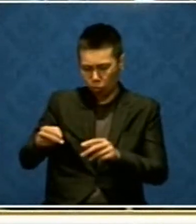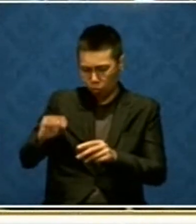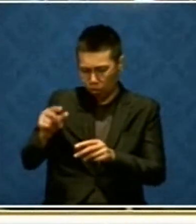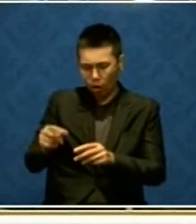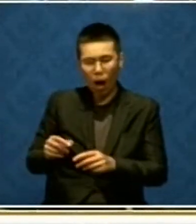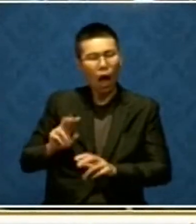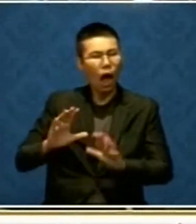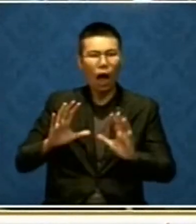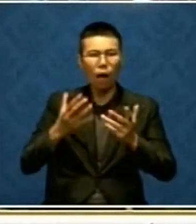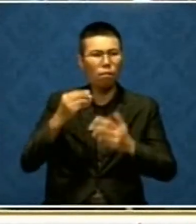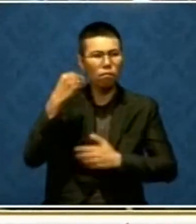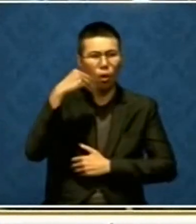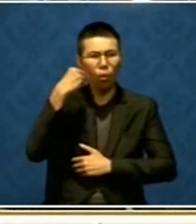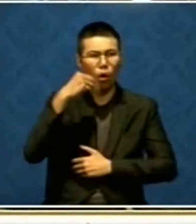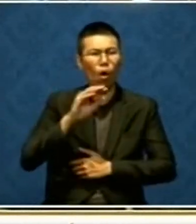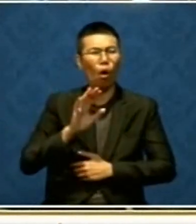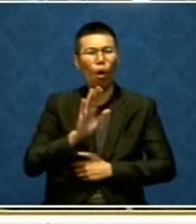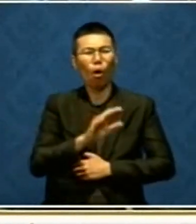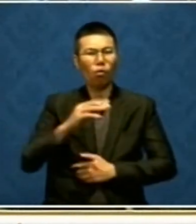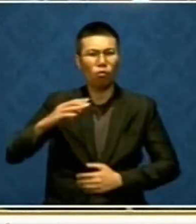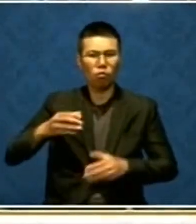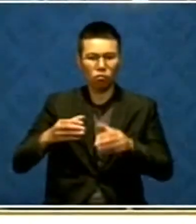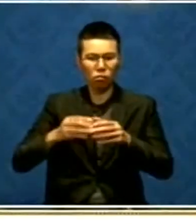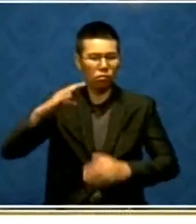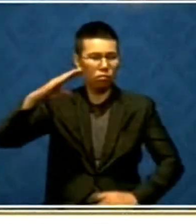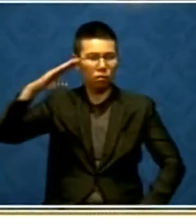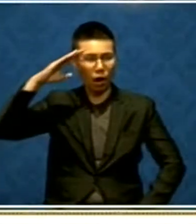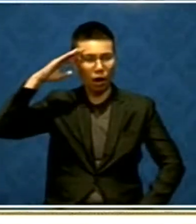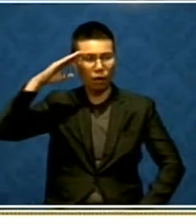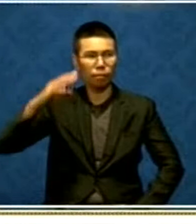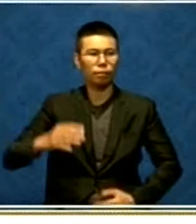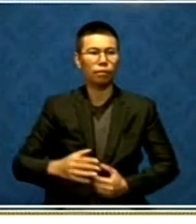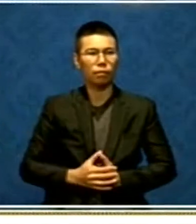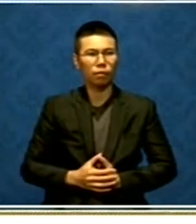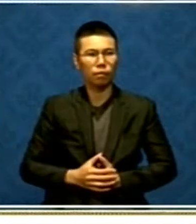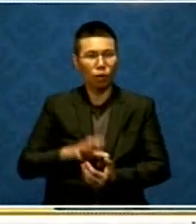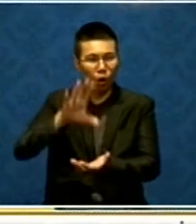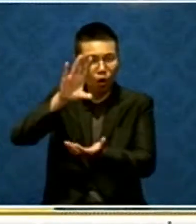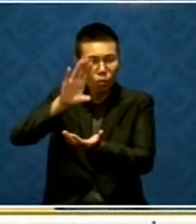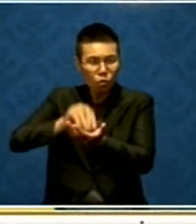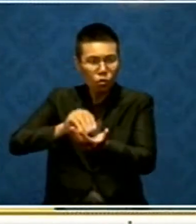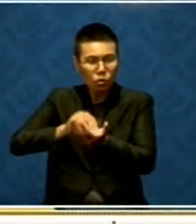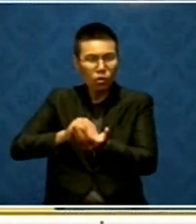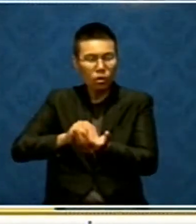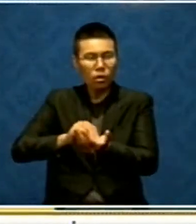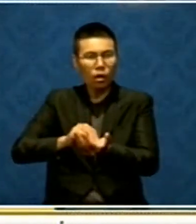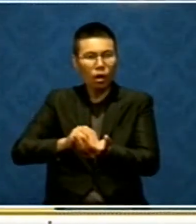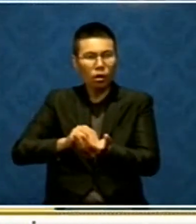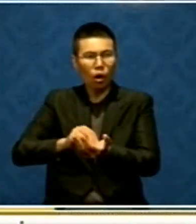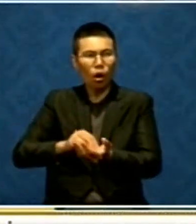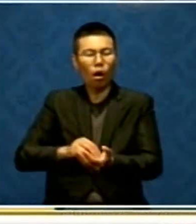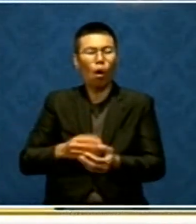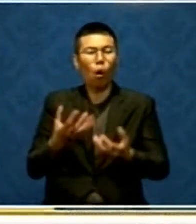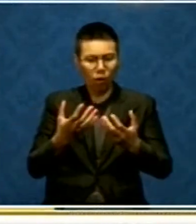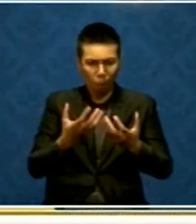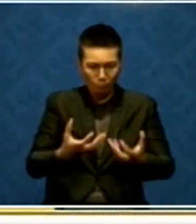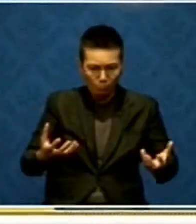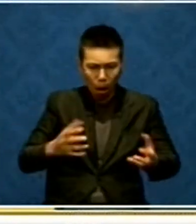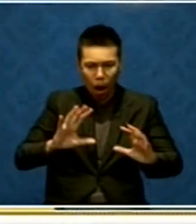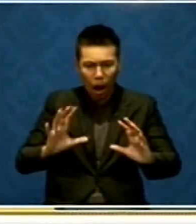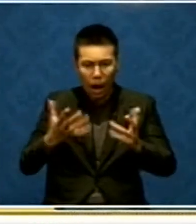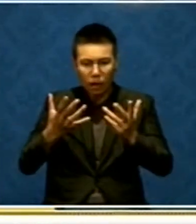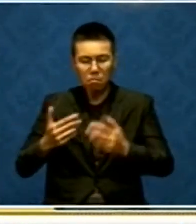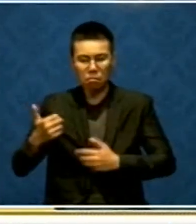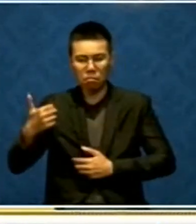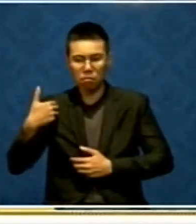ติครับเรื่องประจำเลยกองทัพเนี่ยหายบ่อยข้อมูลเวลาข้อมูลของหายจากกองทัพหลุดออกมาเนี่ยก็กองทัพก็จะออกมา